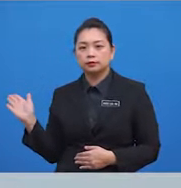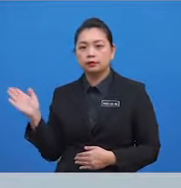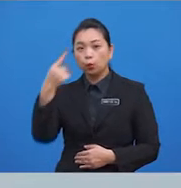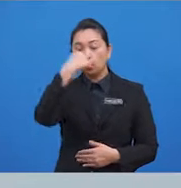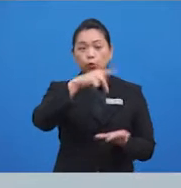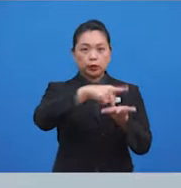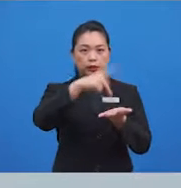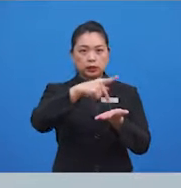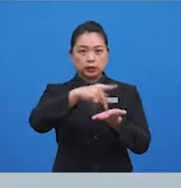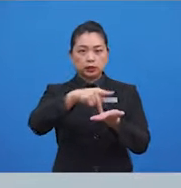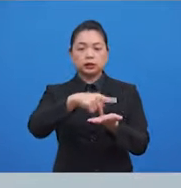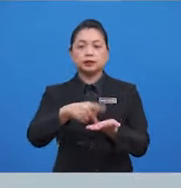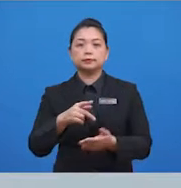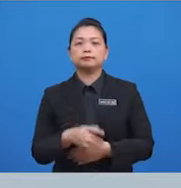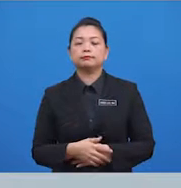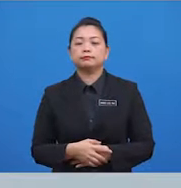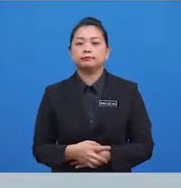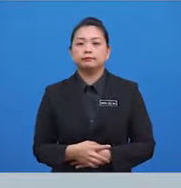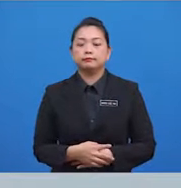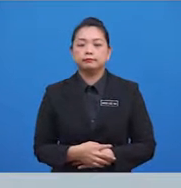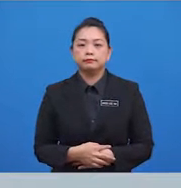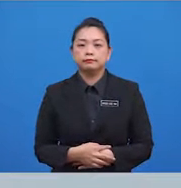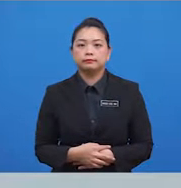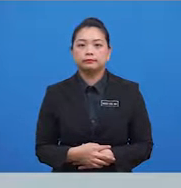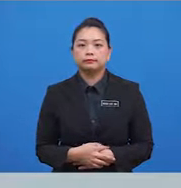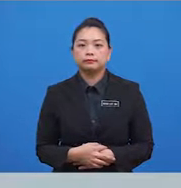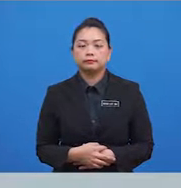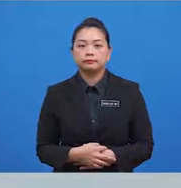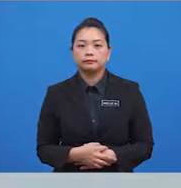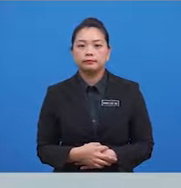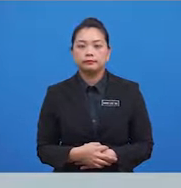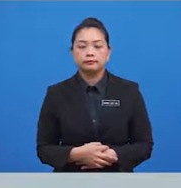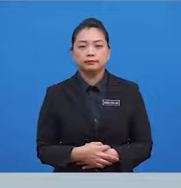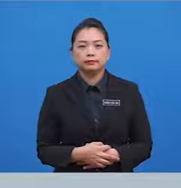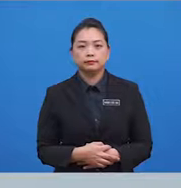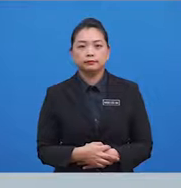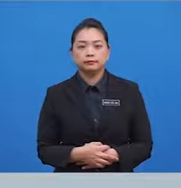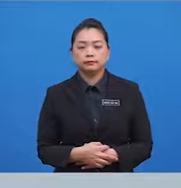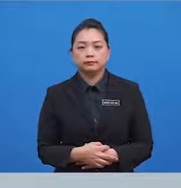menghitung luas permukaan bentuk-bentuk geometri 3D.